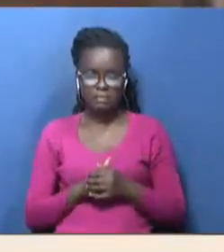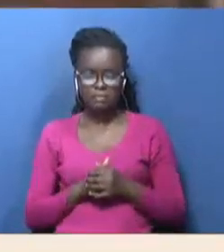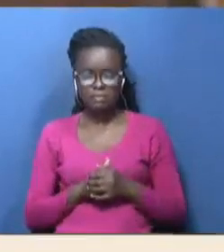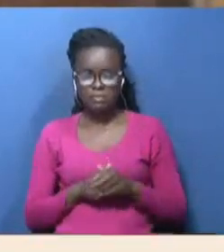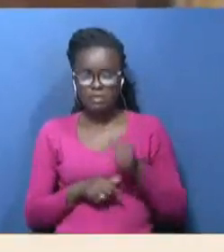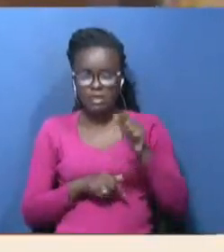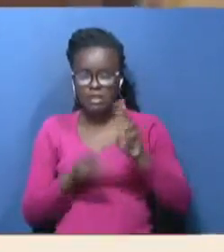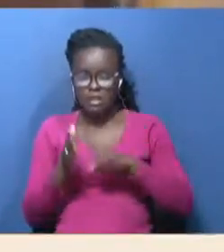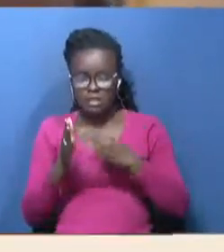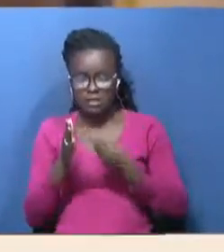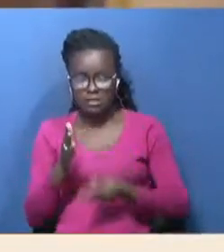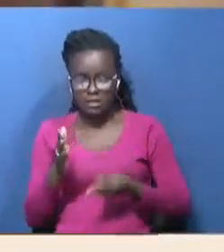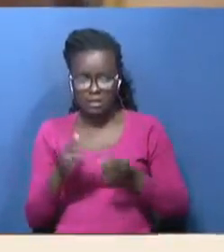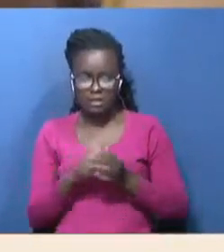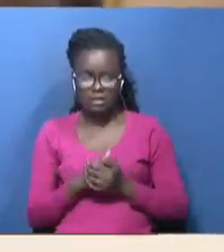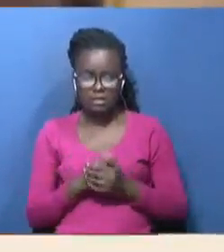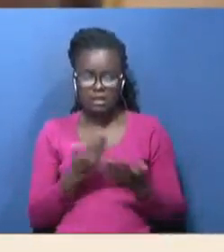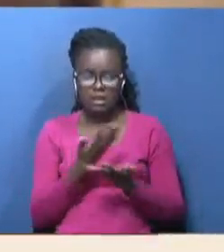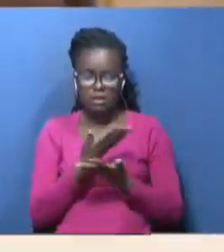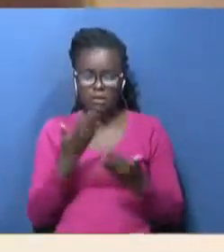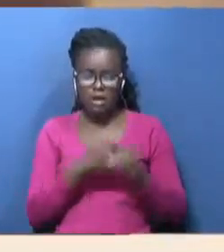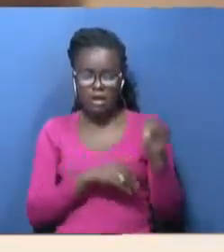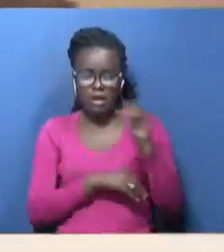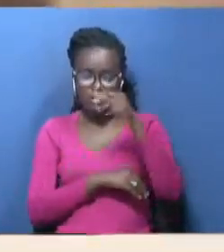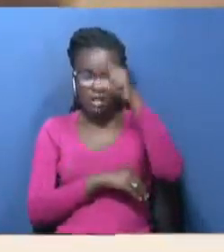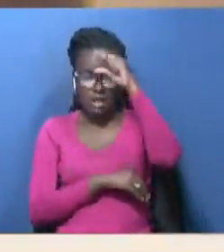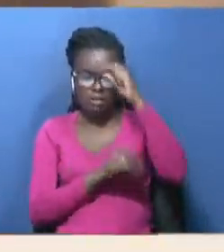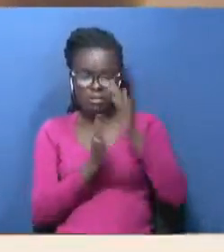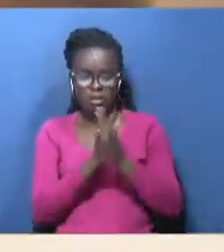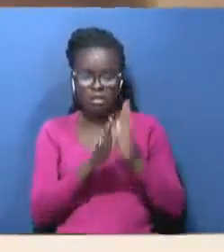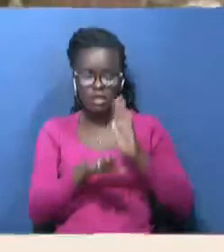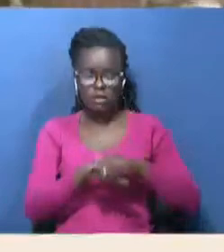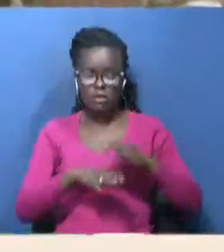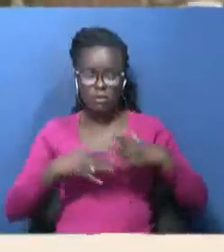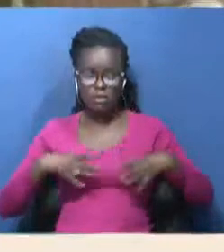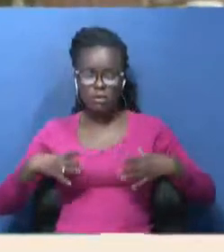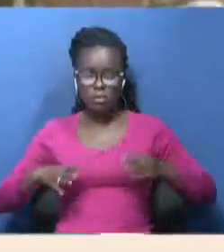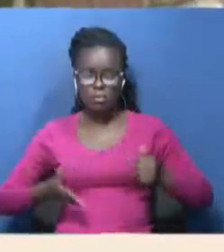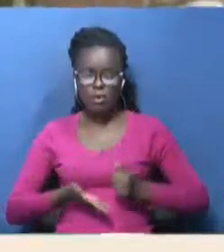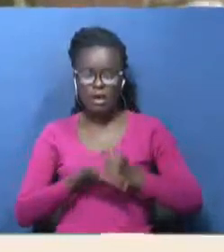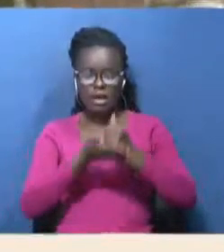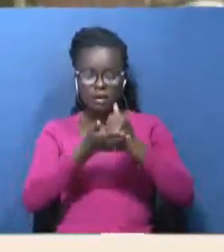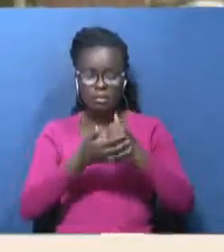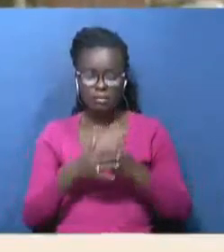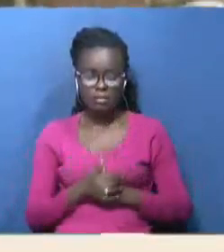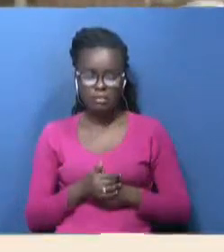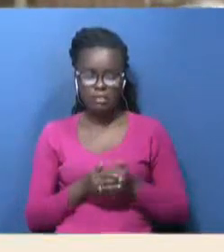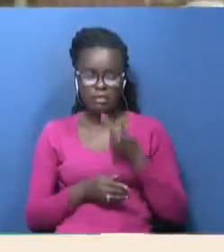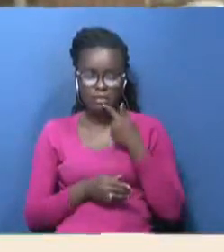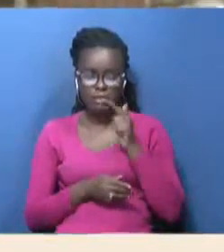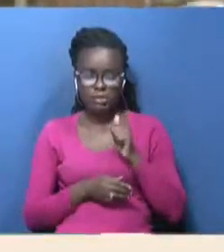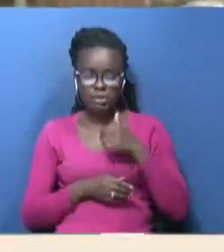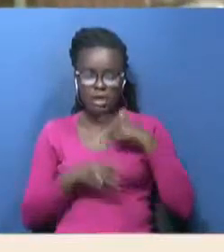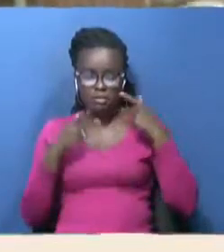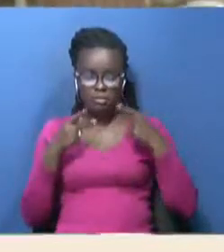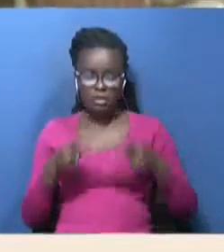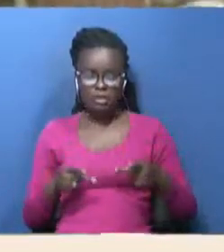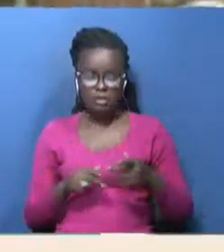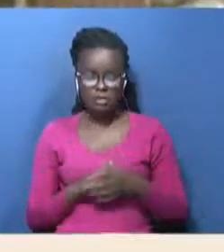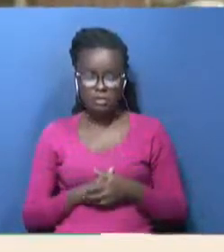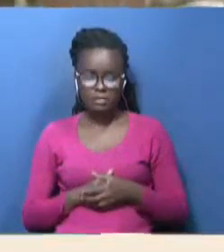nĩ ĩringĩte ihiga, kũrĩa orĩtie thirikari na andũ a wendi mwega kũmũteithĩrĩria nĩguo acokwo nĩ